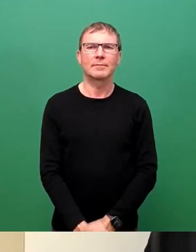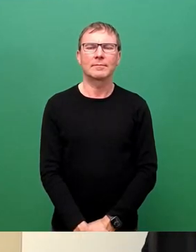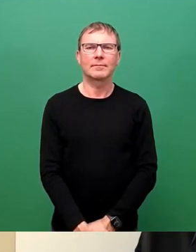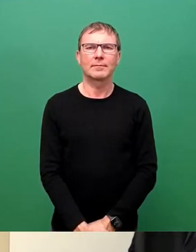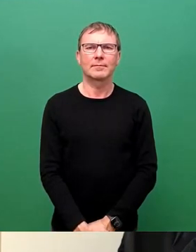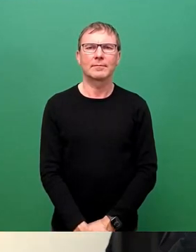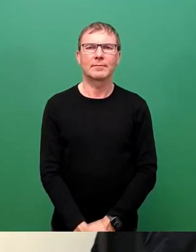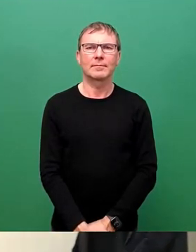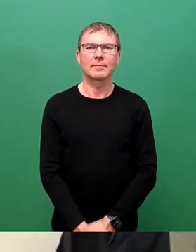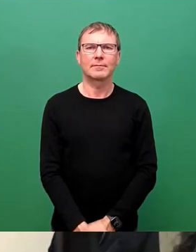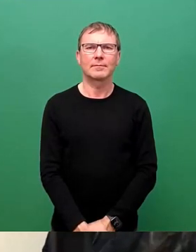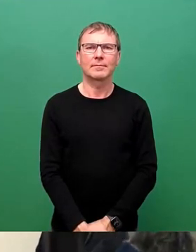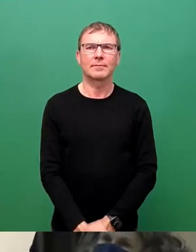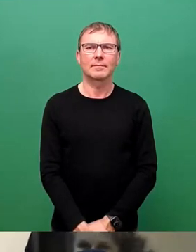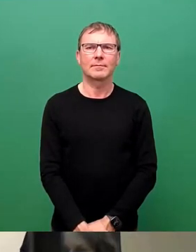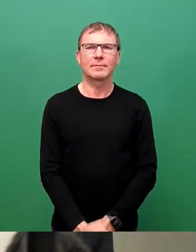Vielen Dank.